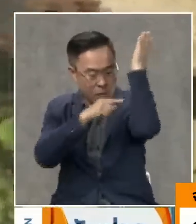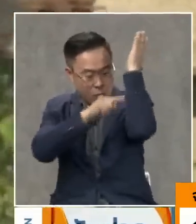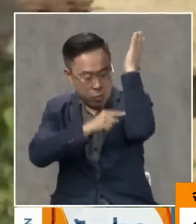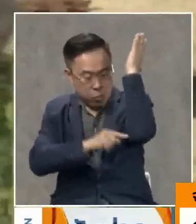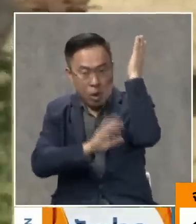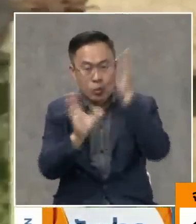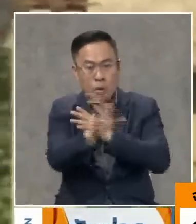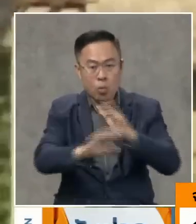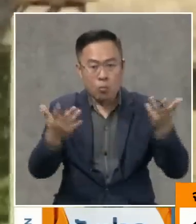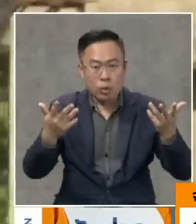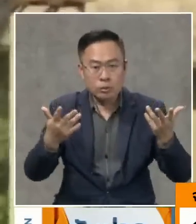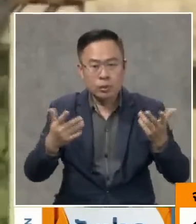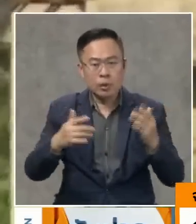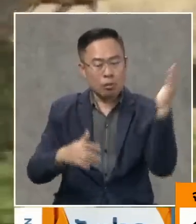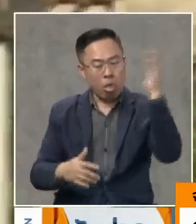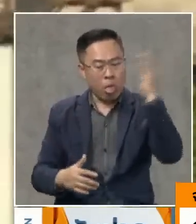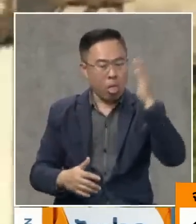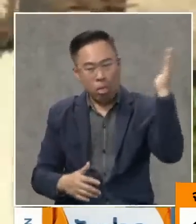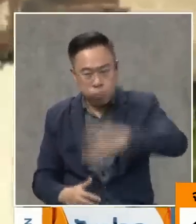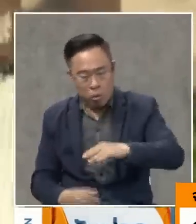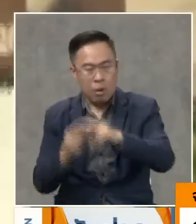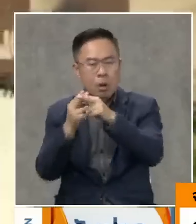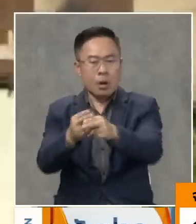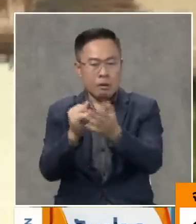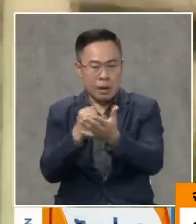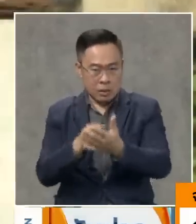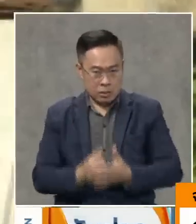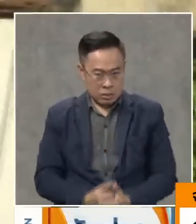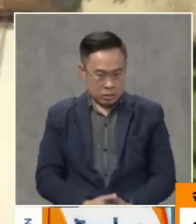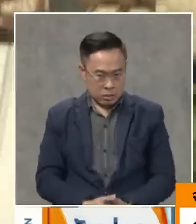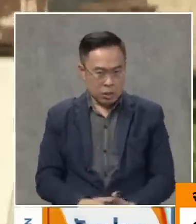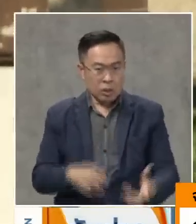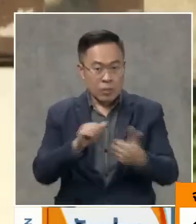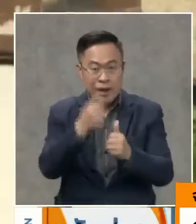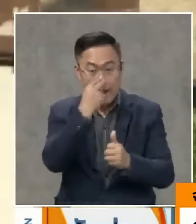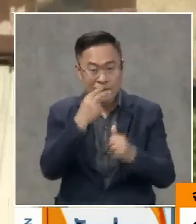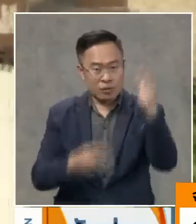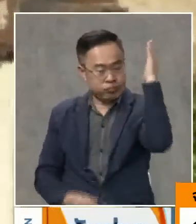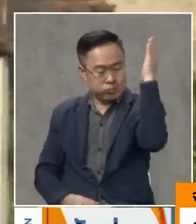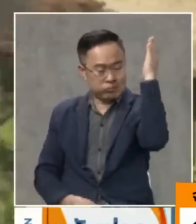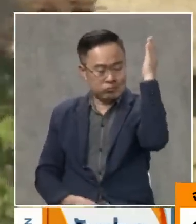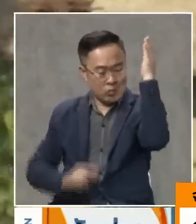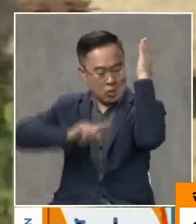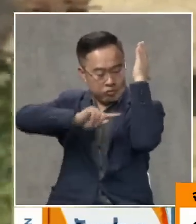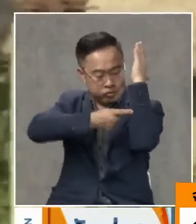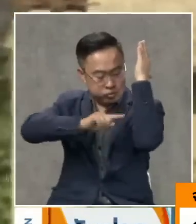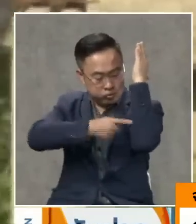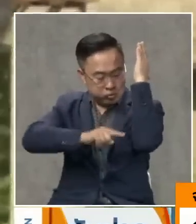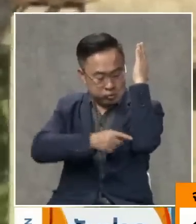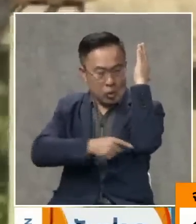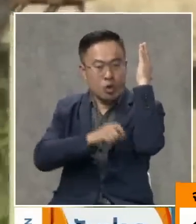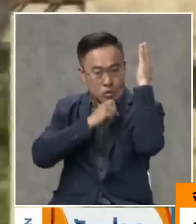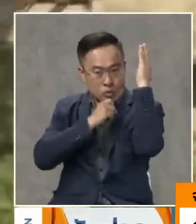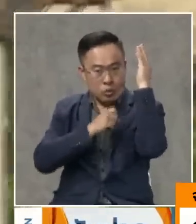ทีมงานเข้าไปตรวจสอบแก้ไขโดยด่วนนะคะแล้วเสาไฟฟ้าแต่ละต้นคุณผู้ชมคือเป็นเสาไฟแรงสูงขนาด12เมตรเศษ